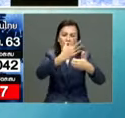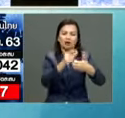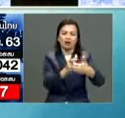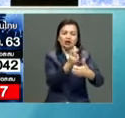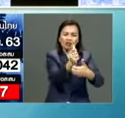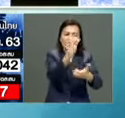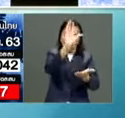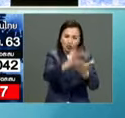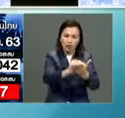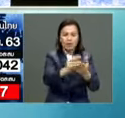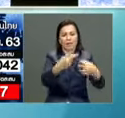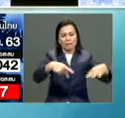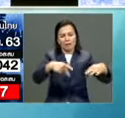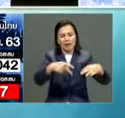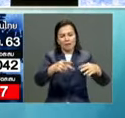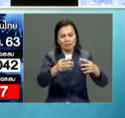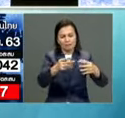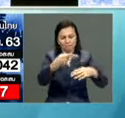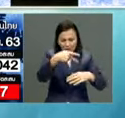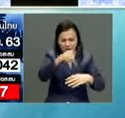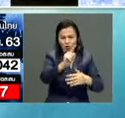ปีที่ว่านี้ท่านจะเห็นประโยชน์ของมันนะครับว่าทำไมถึงต้องมีApp